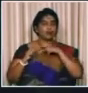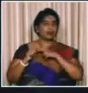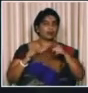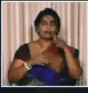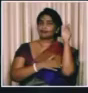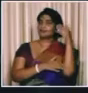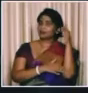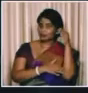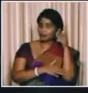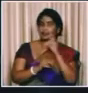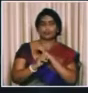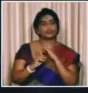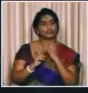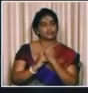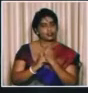කොඩි අරගෙන